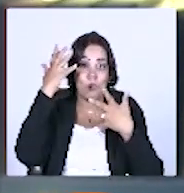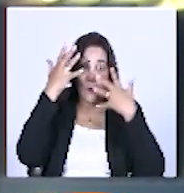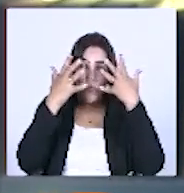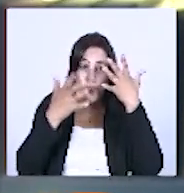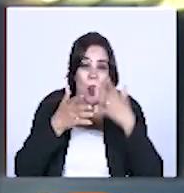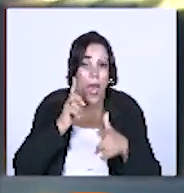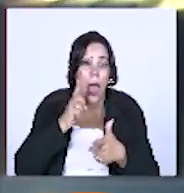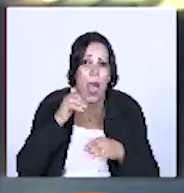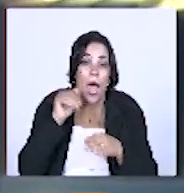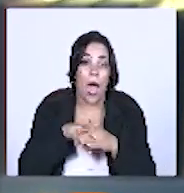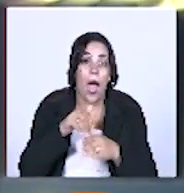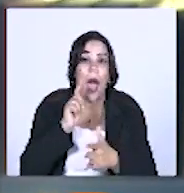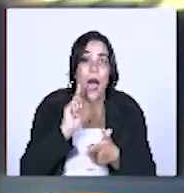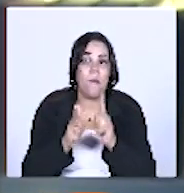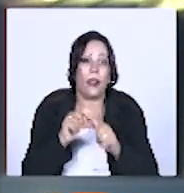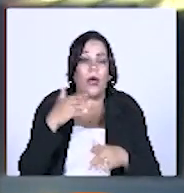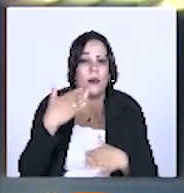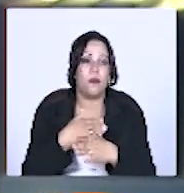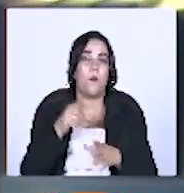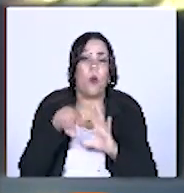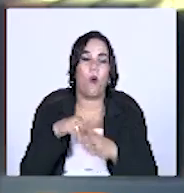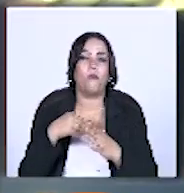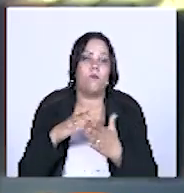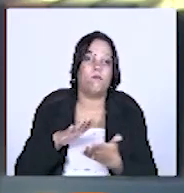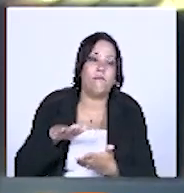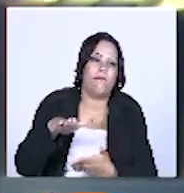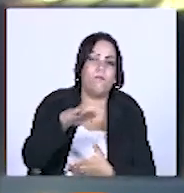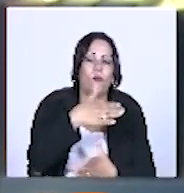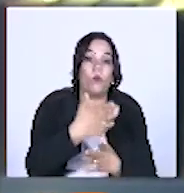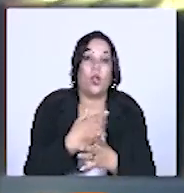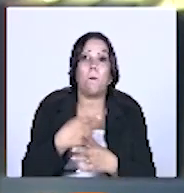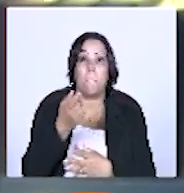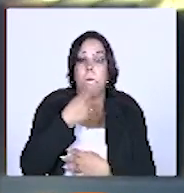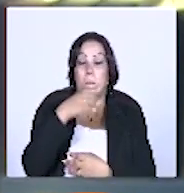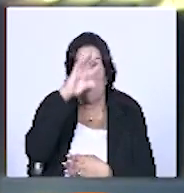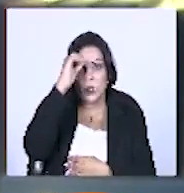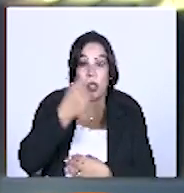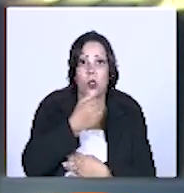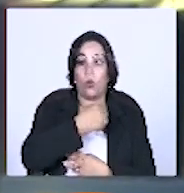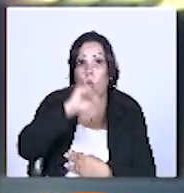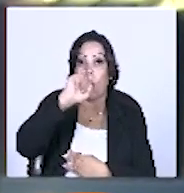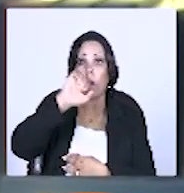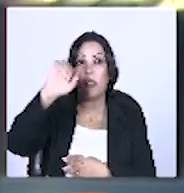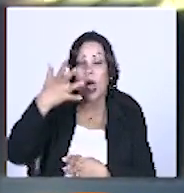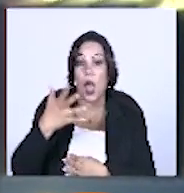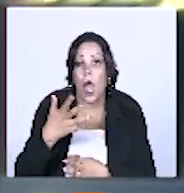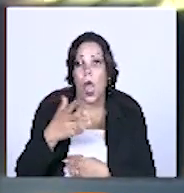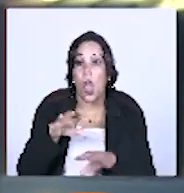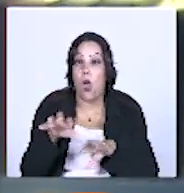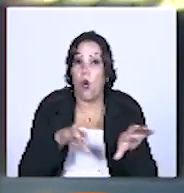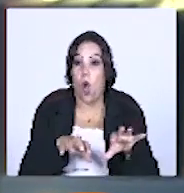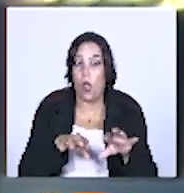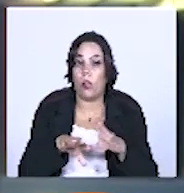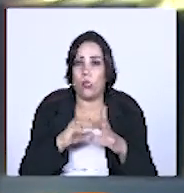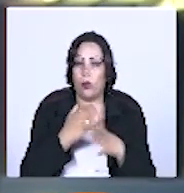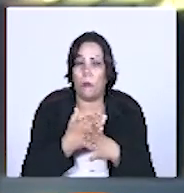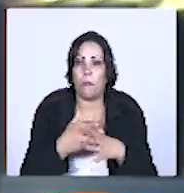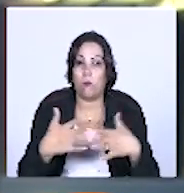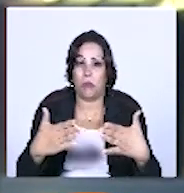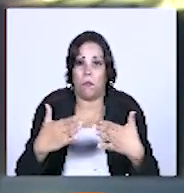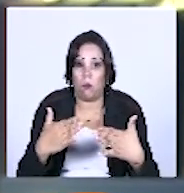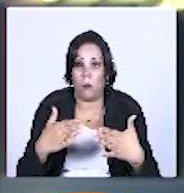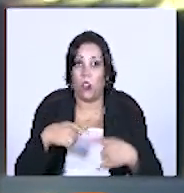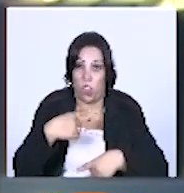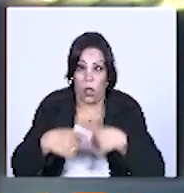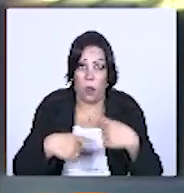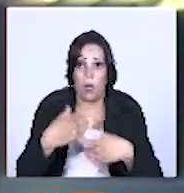بالانتخابات وبتتحرك في مستوى المنطقه هل الصواريخ الايرانيه شكلت ردع ما لاسرائيل ان هي